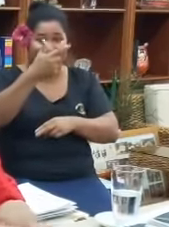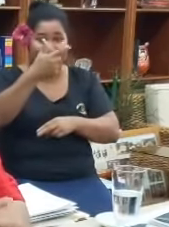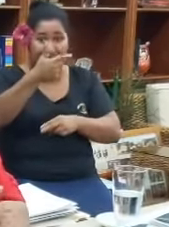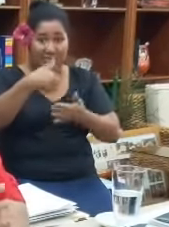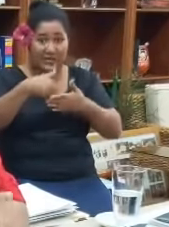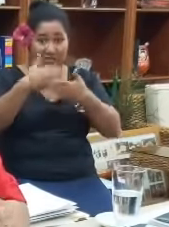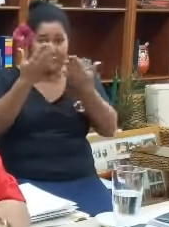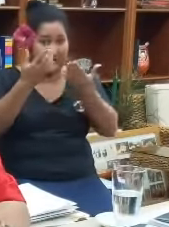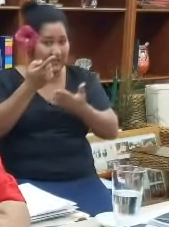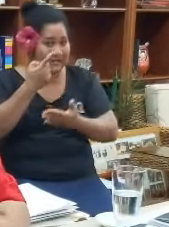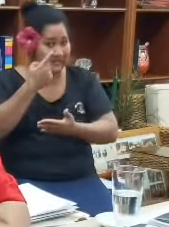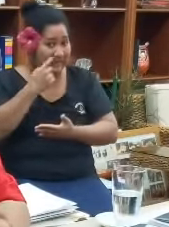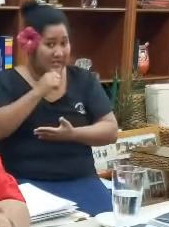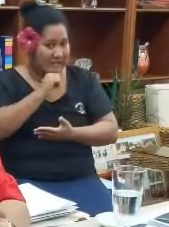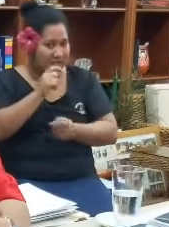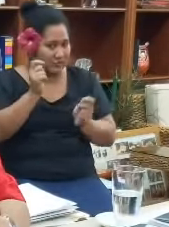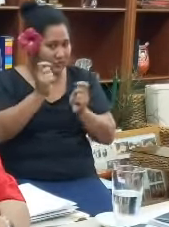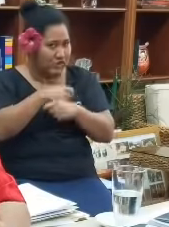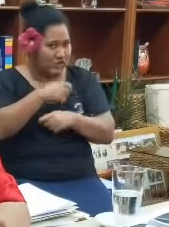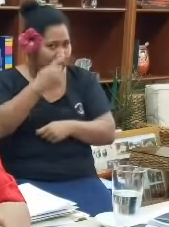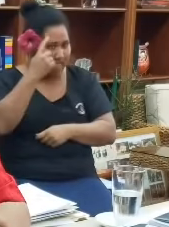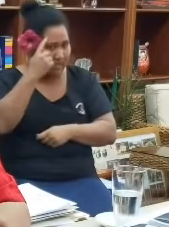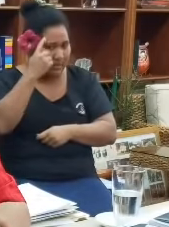peto e suilon firma